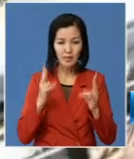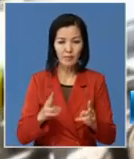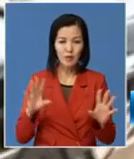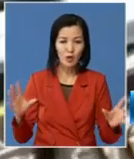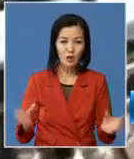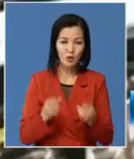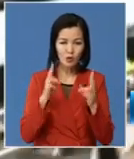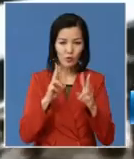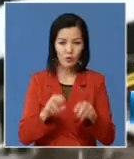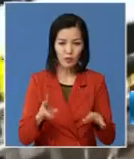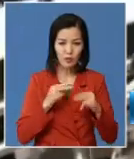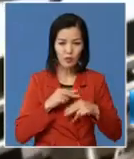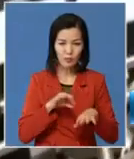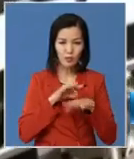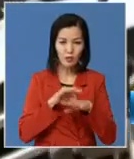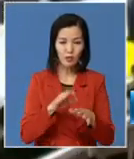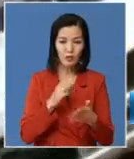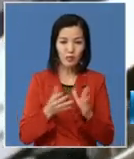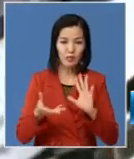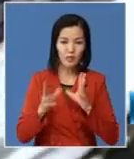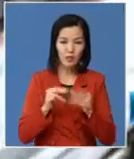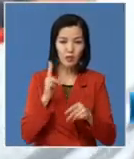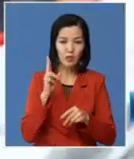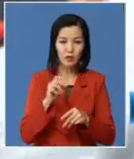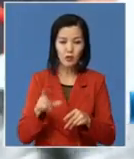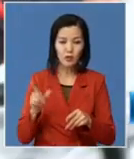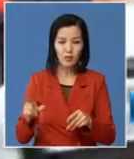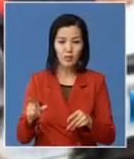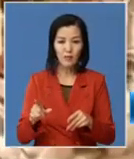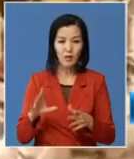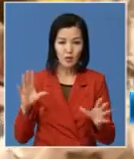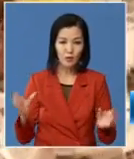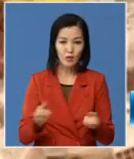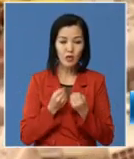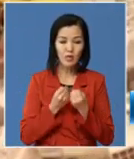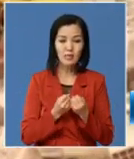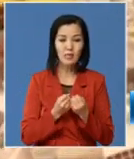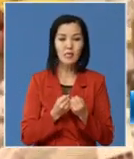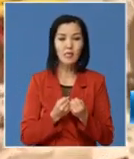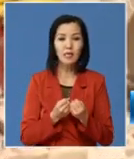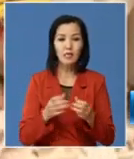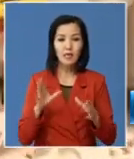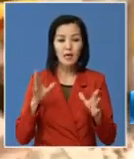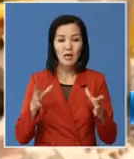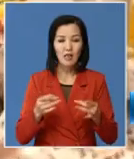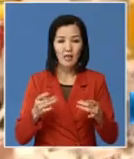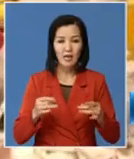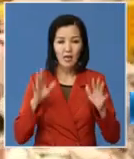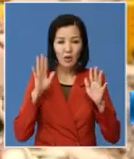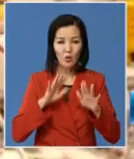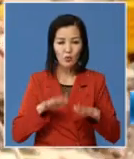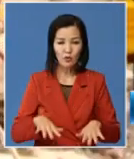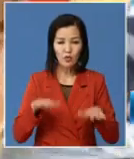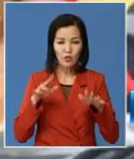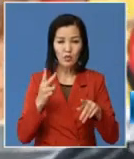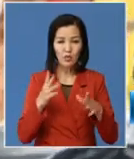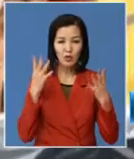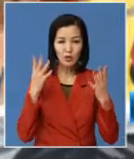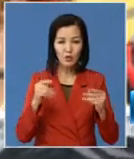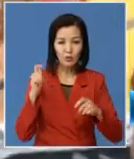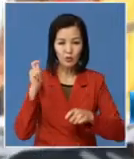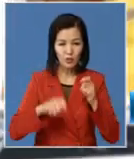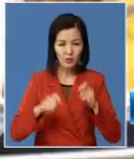мұғалім. Мұғалім бе? Аудиторияда сабақ беру керек. Ол мамандығы. Ол мұғалімнен артық мен білмеймін. Сол әншіні